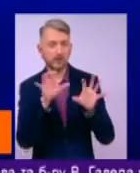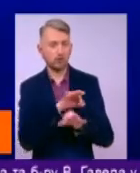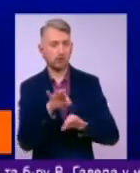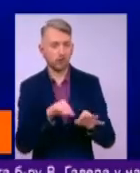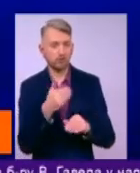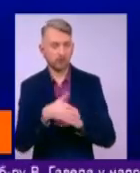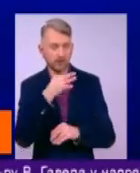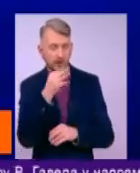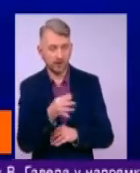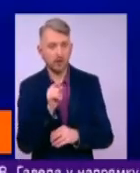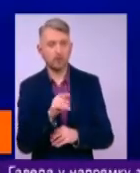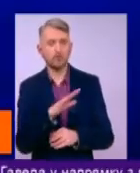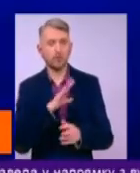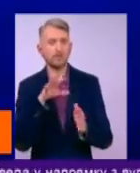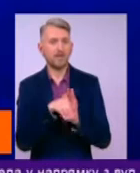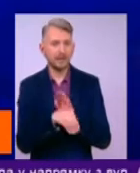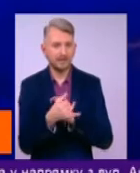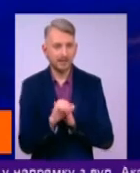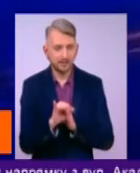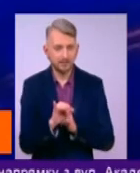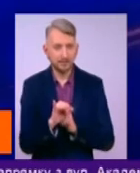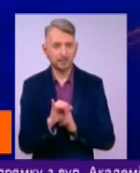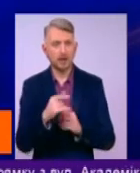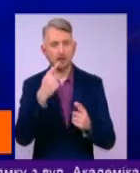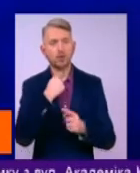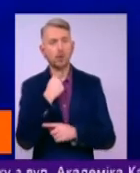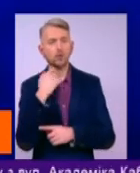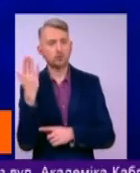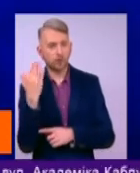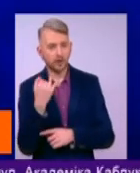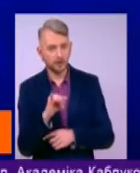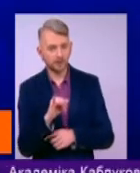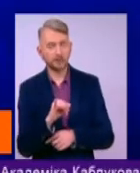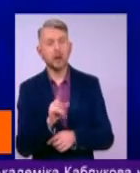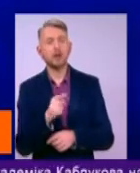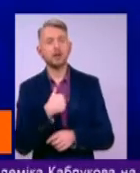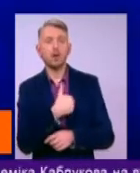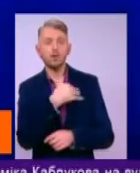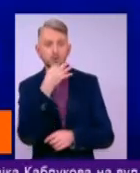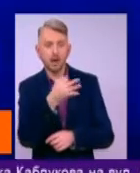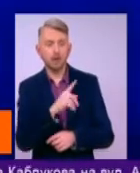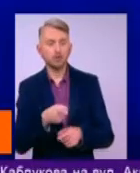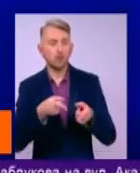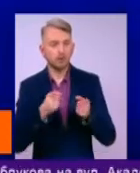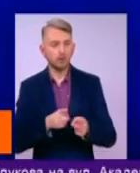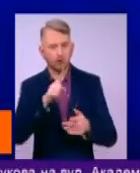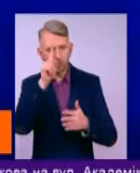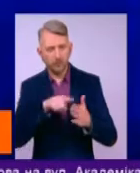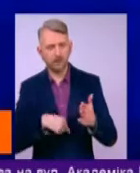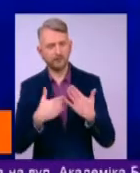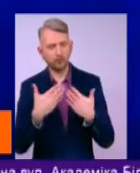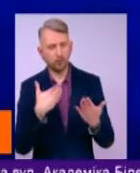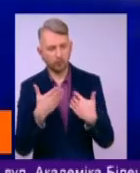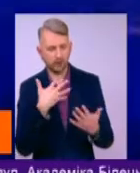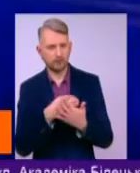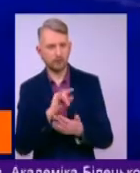сказали, тобто він був внесений і проголосований. Ну, я би хотіла сказати, що дійсно довірливі стосунки зі